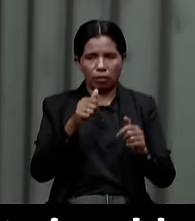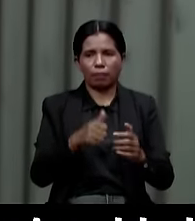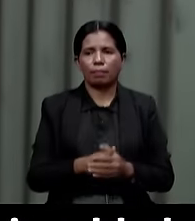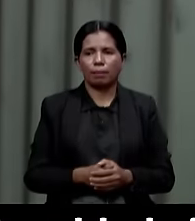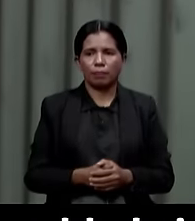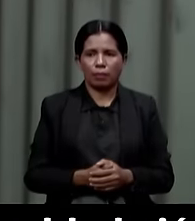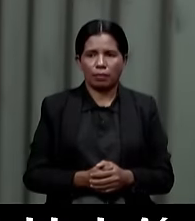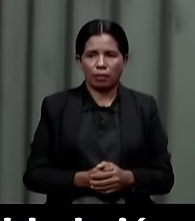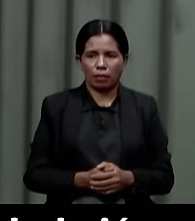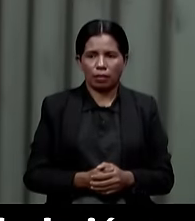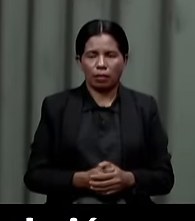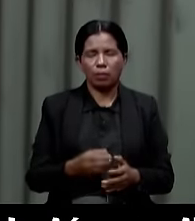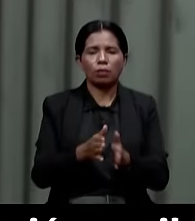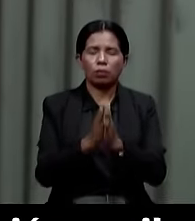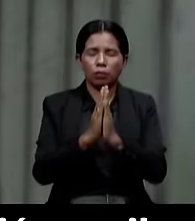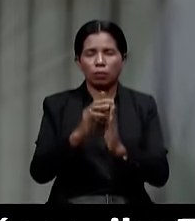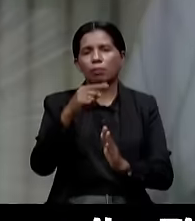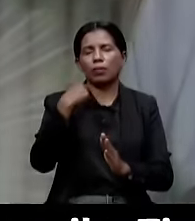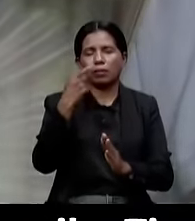tengah tu batang si